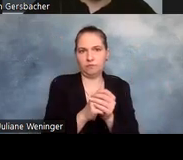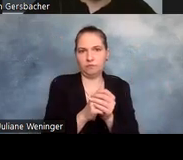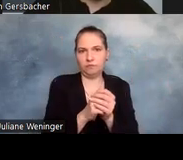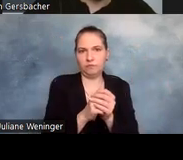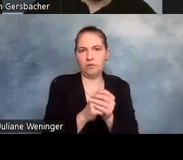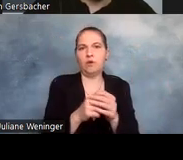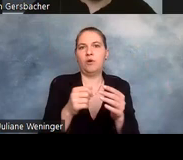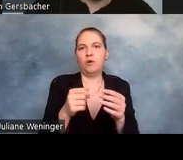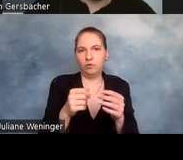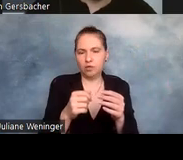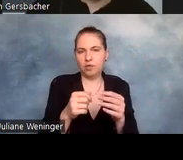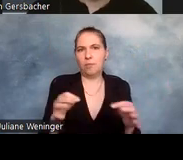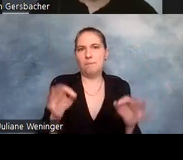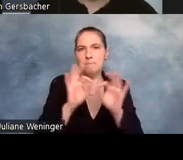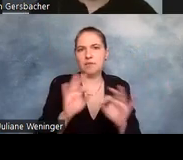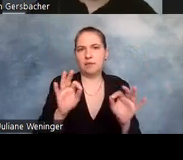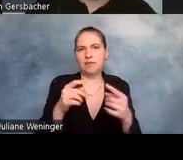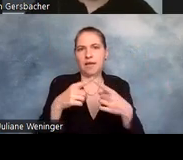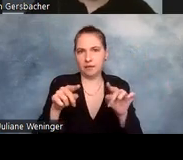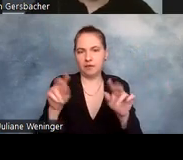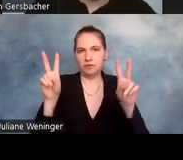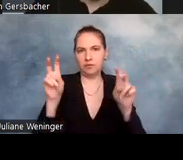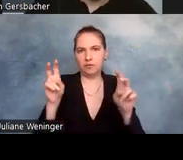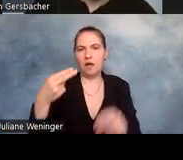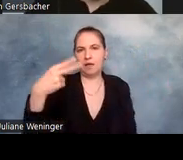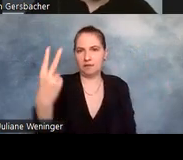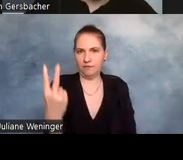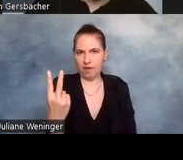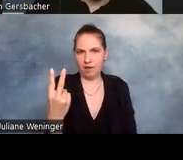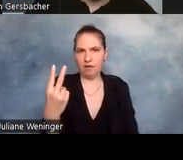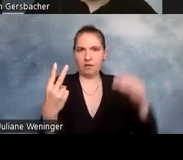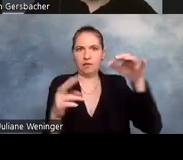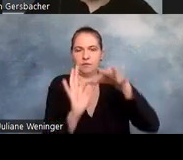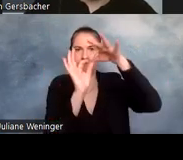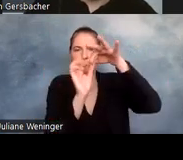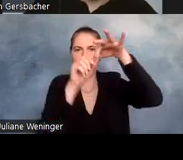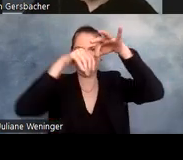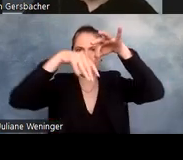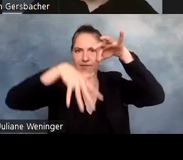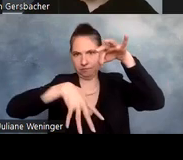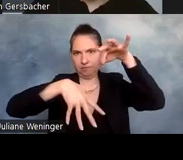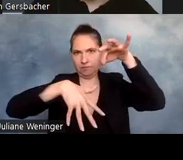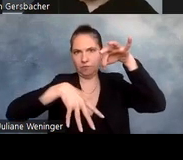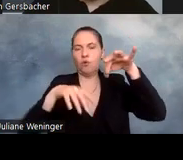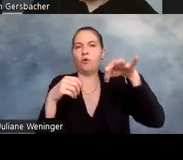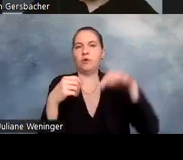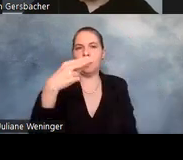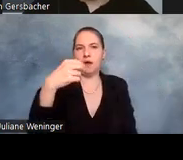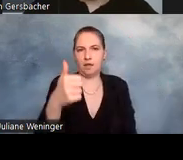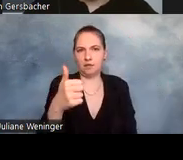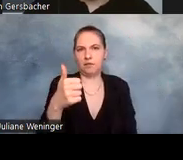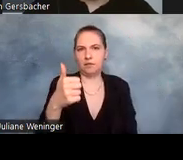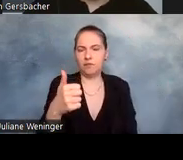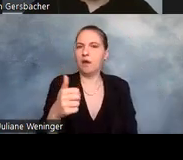ein Level runter auf H2 zum Beispiel, dann ist es untergeordnet. Und die eine H1, die überschreibt dann einfach den